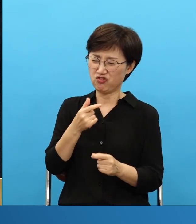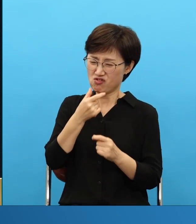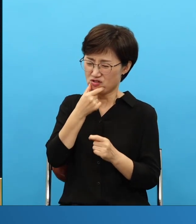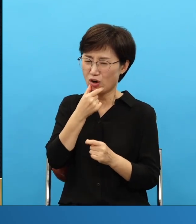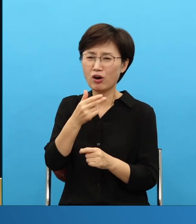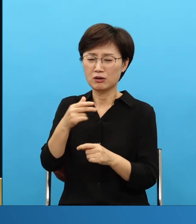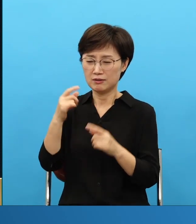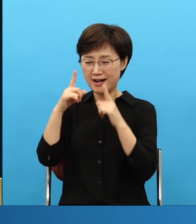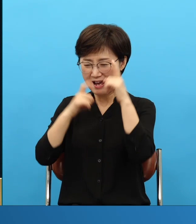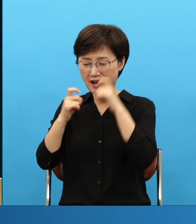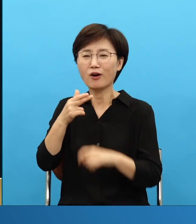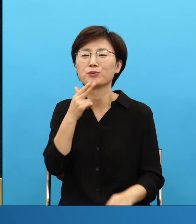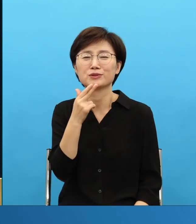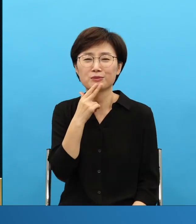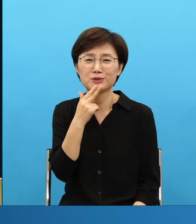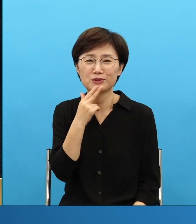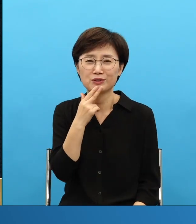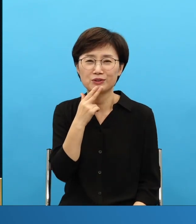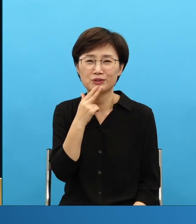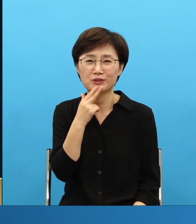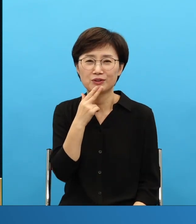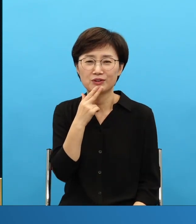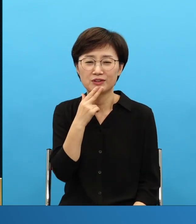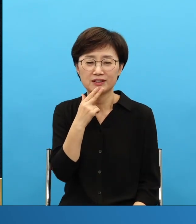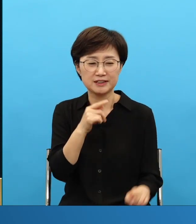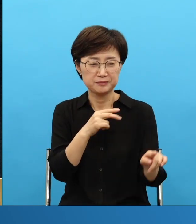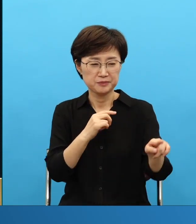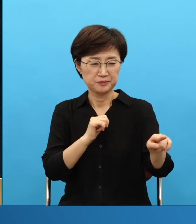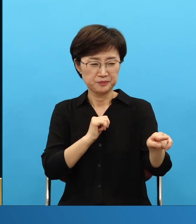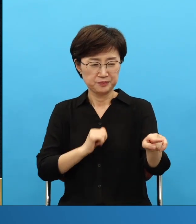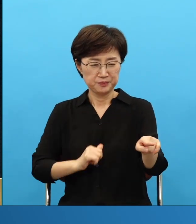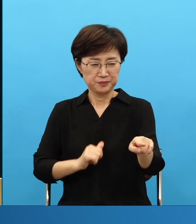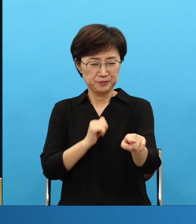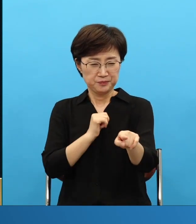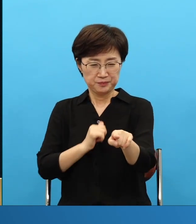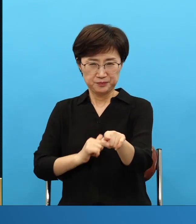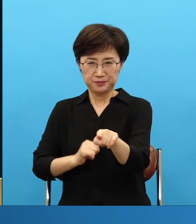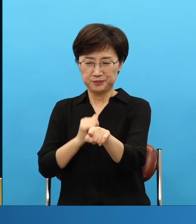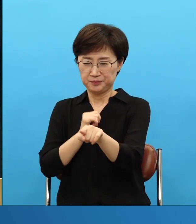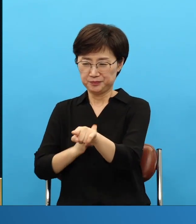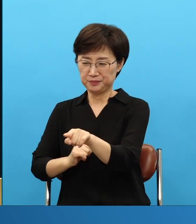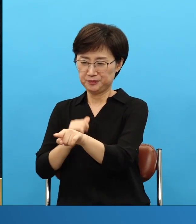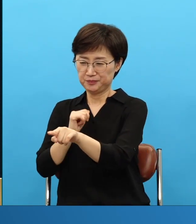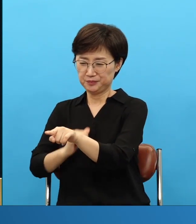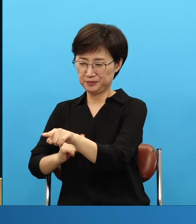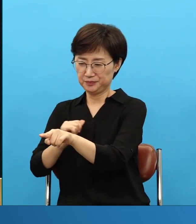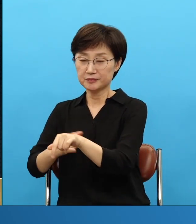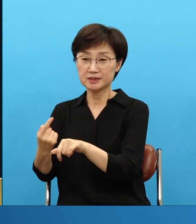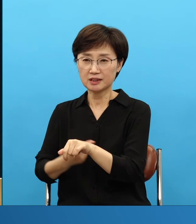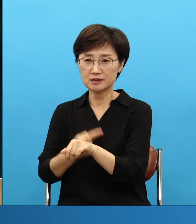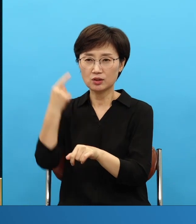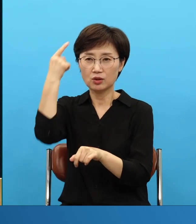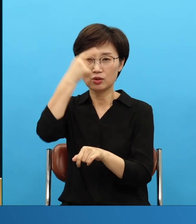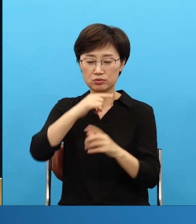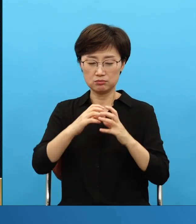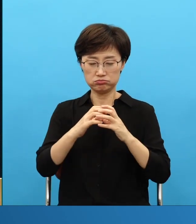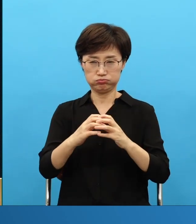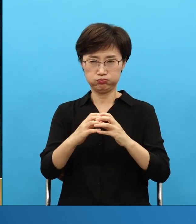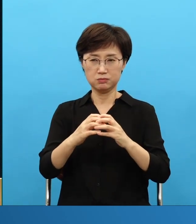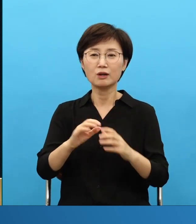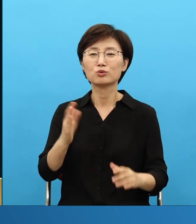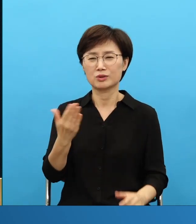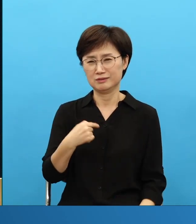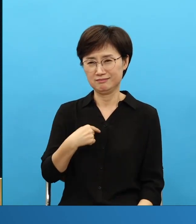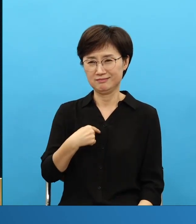참고 저런 일도 참고 하다 보니까 얼굴이 막 이리 됐어요. I bear with this, I bear with that, and that's why this is the state of my face now.